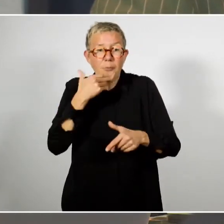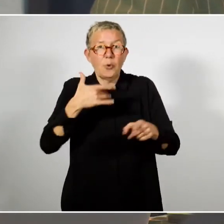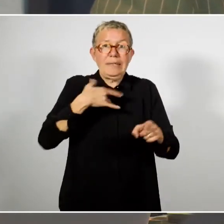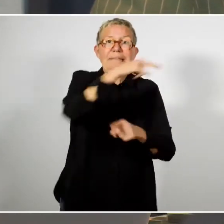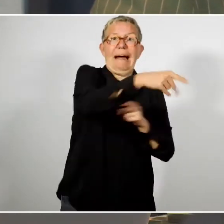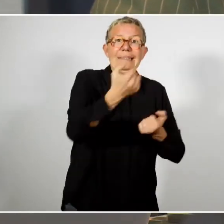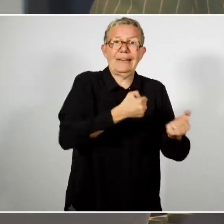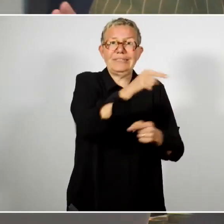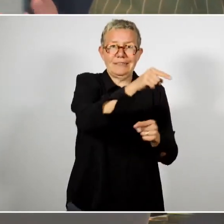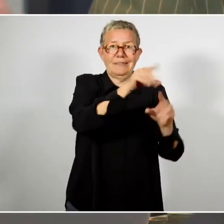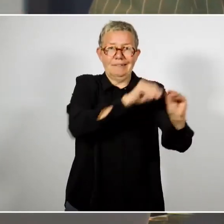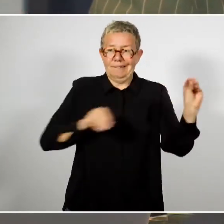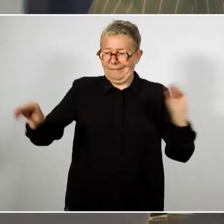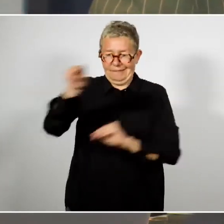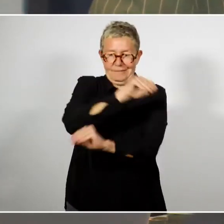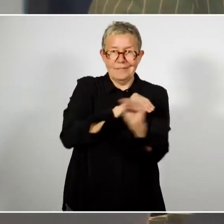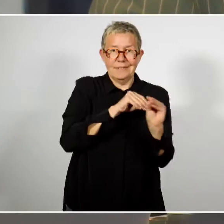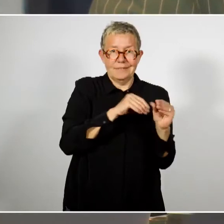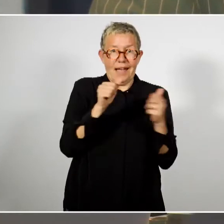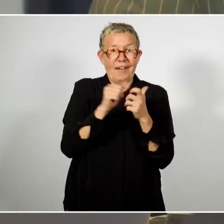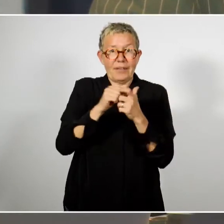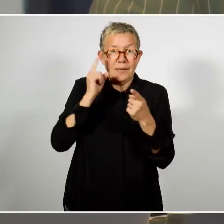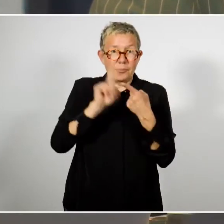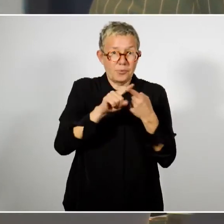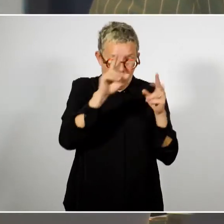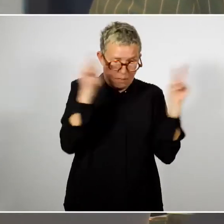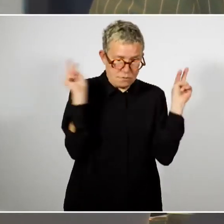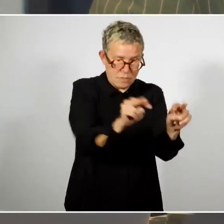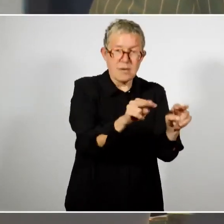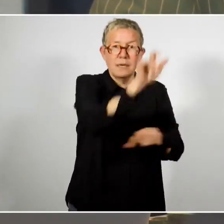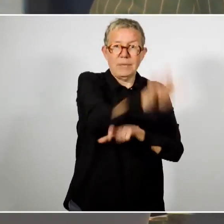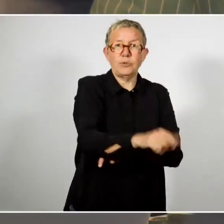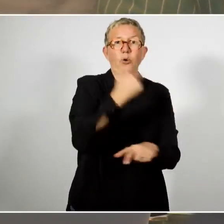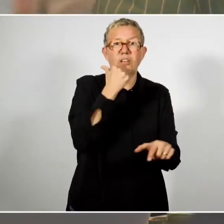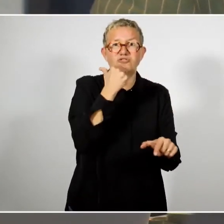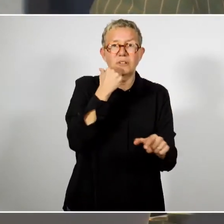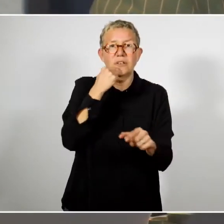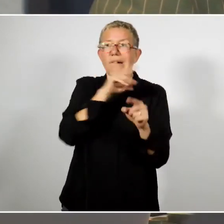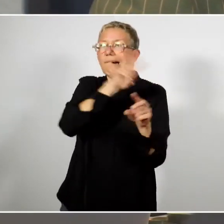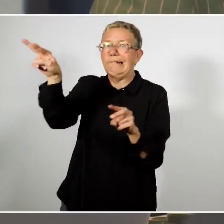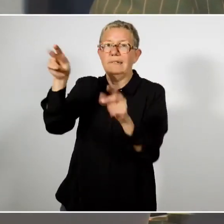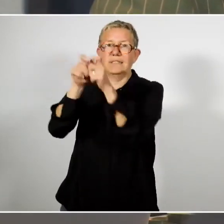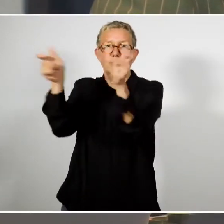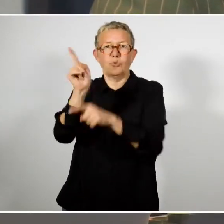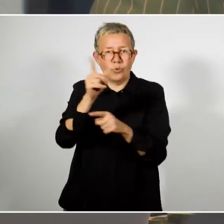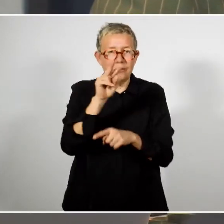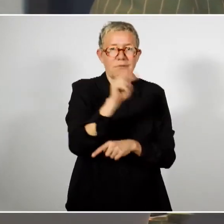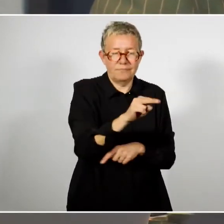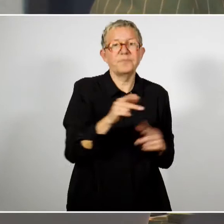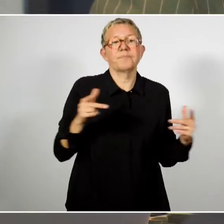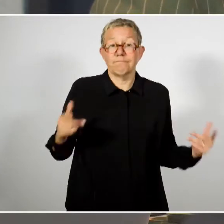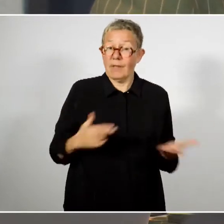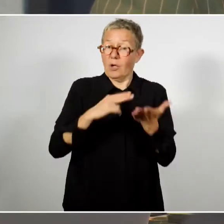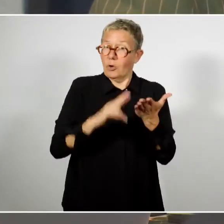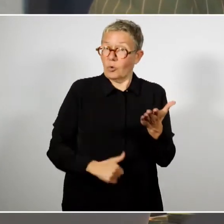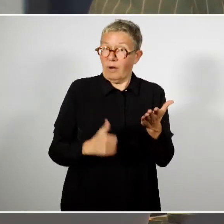cette transversalité avec un point de vue centré sur l'usager et non plus sur l'institution. Alors ce contrat de proximité renouvelé,